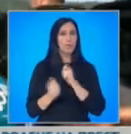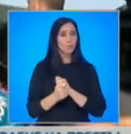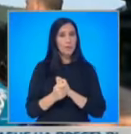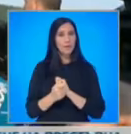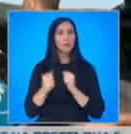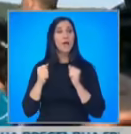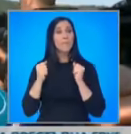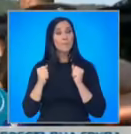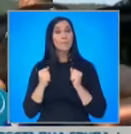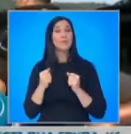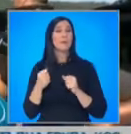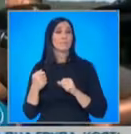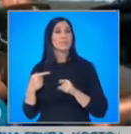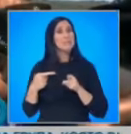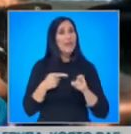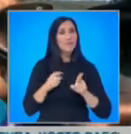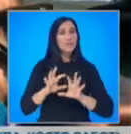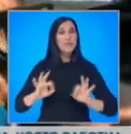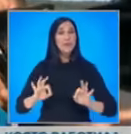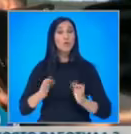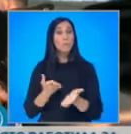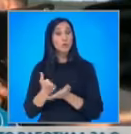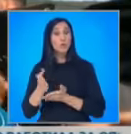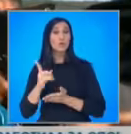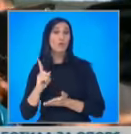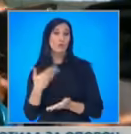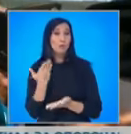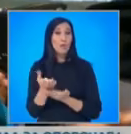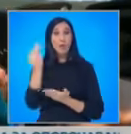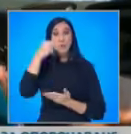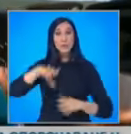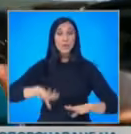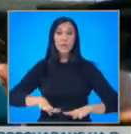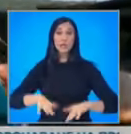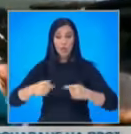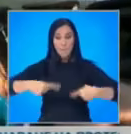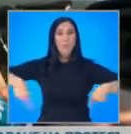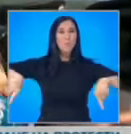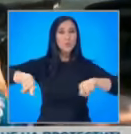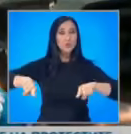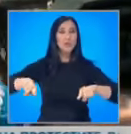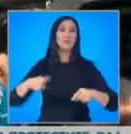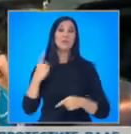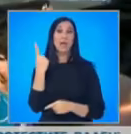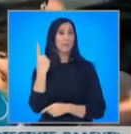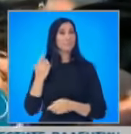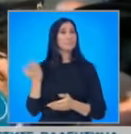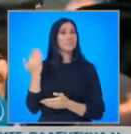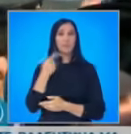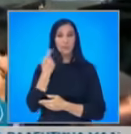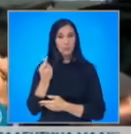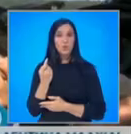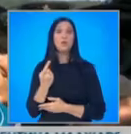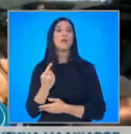следват ясно посоката, която ми зададах българските граждани по площадите в продължение на една година и резултатите от изборите, разбира